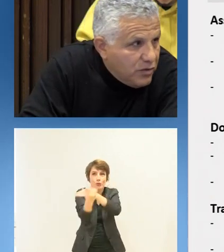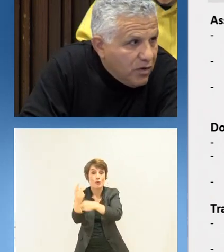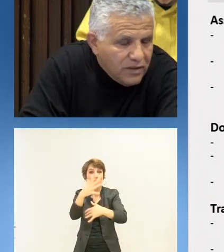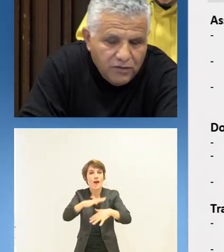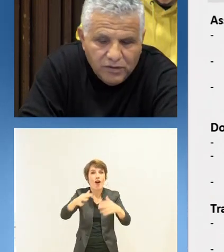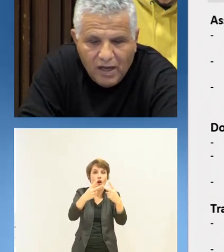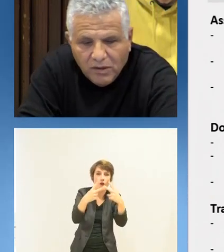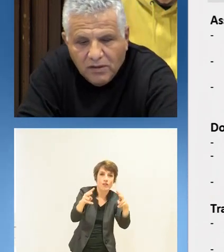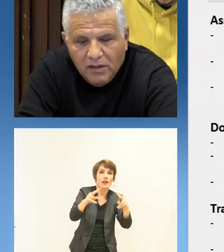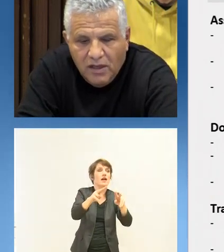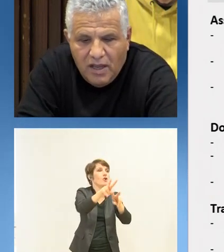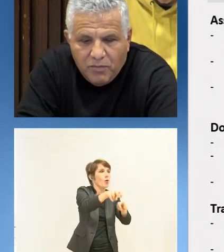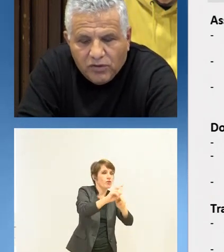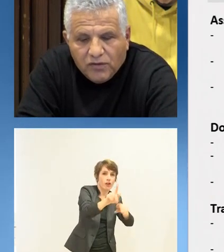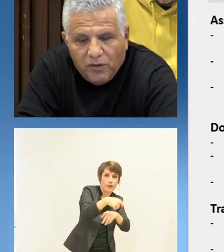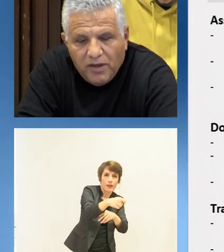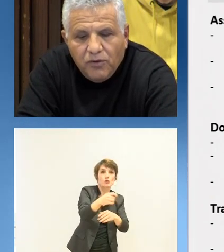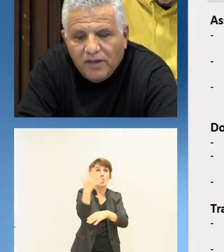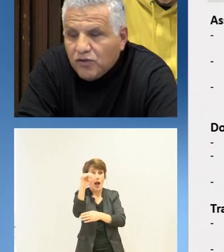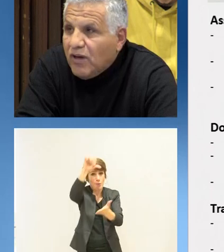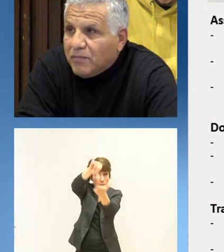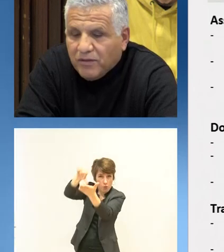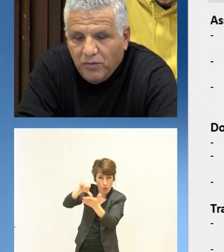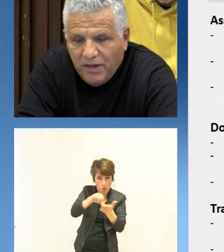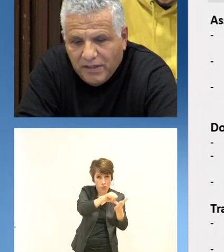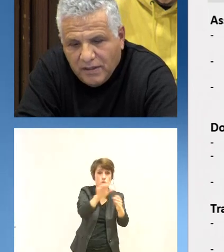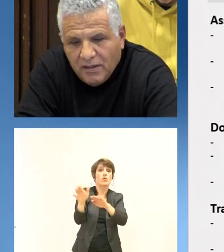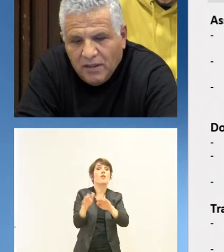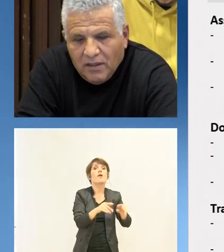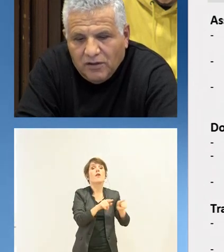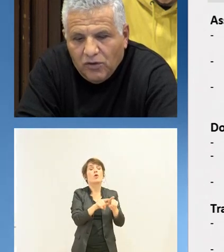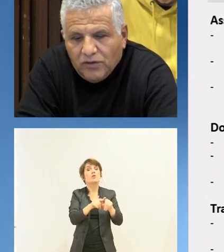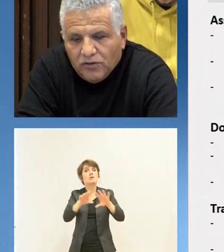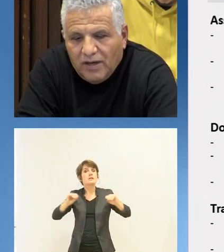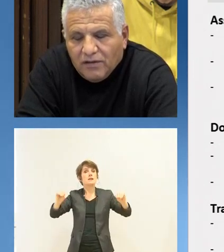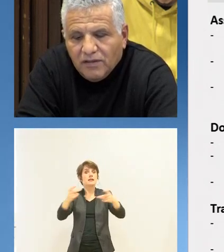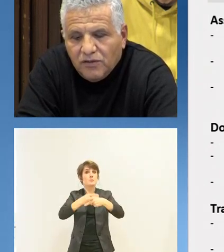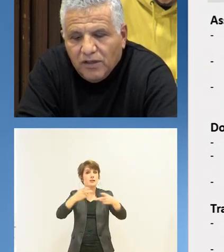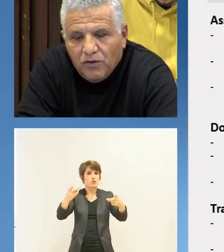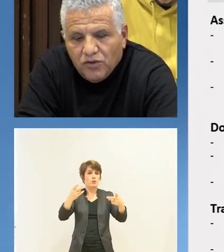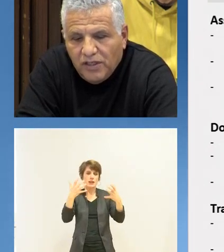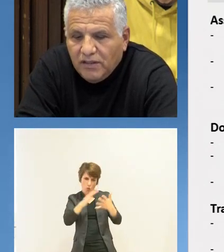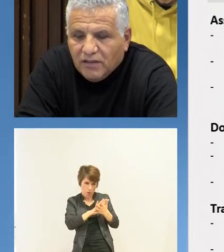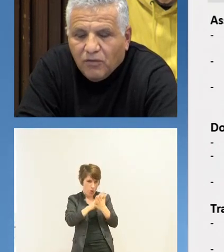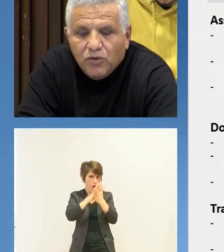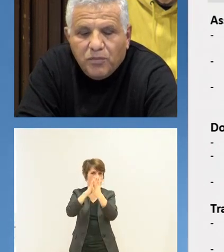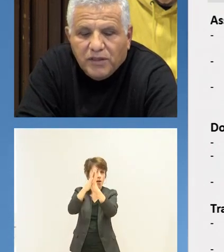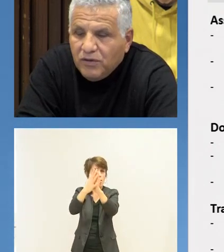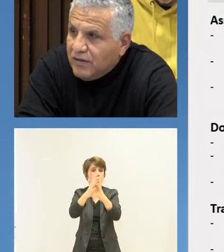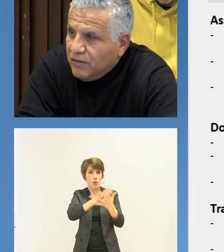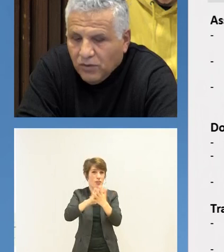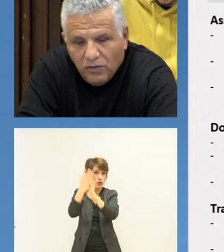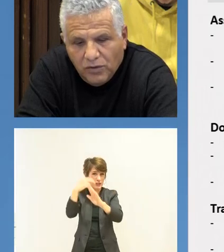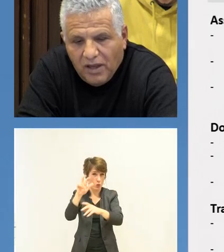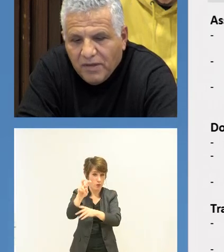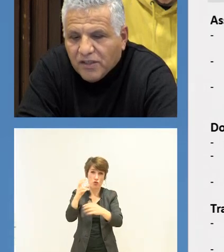poursuite de plantation d'armand et pour transformer les usages de l'espace public dans le sens de la transition écologique des travaux de piétonnisation